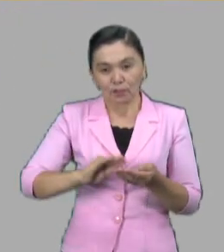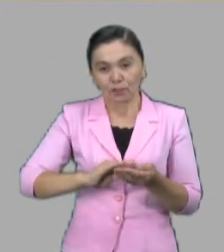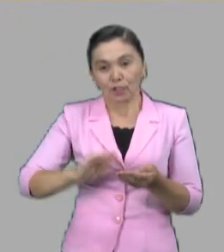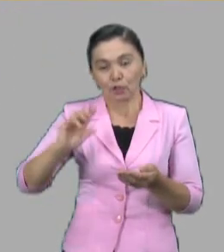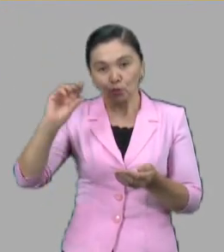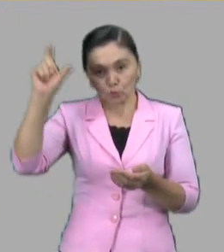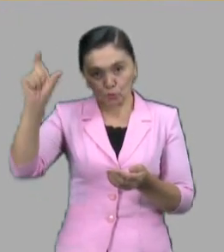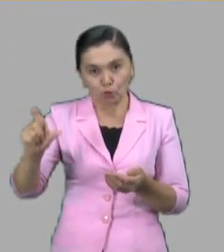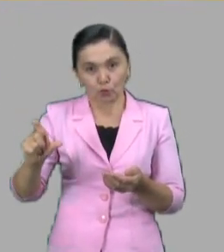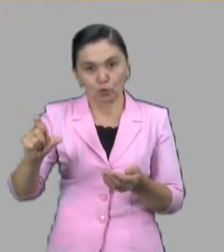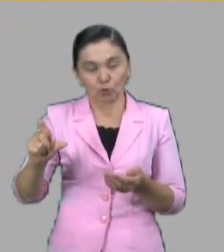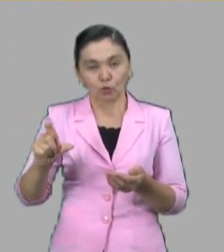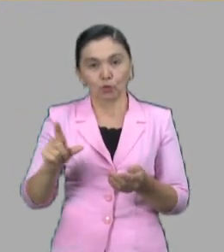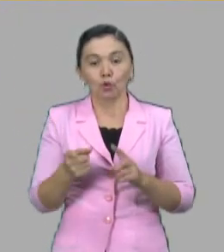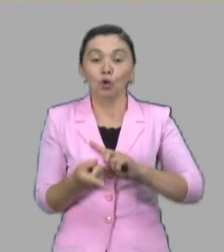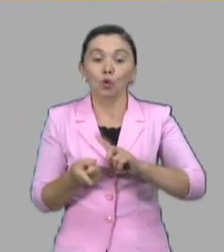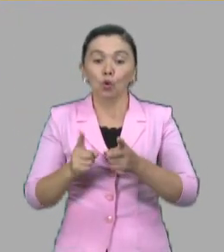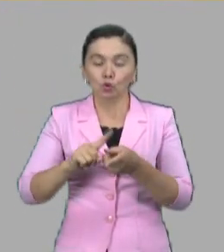котормочу,